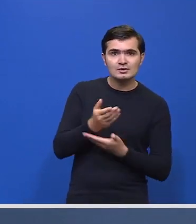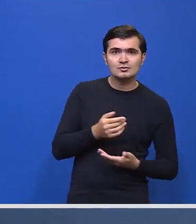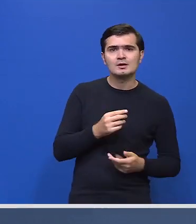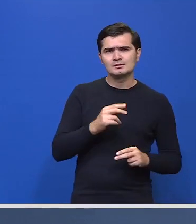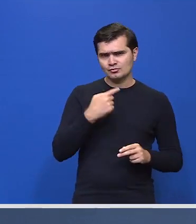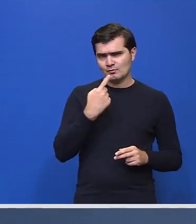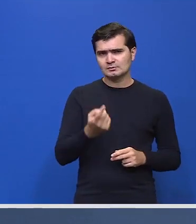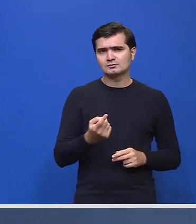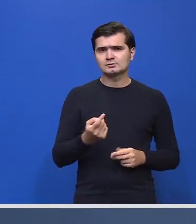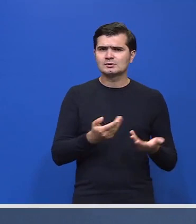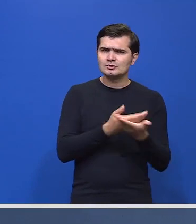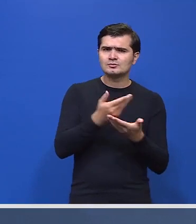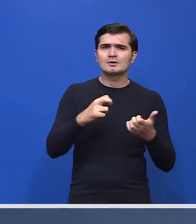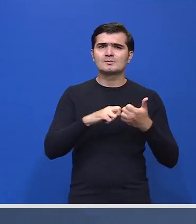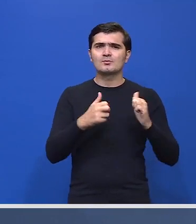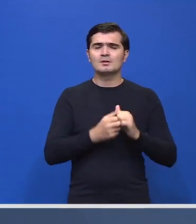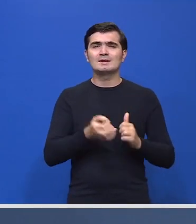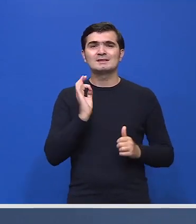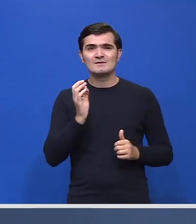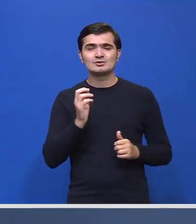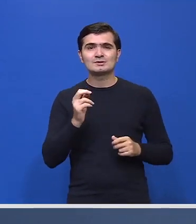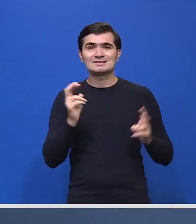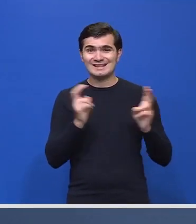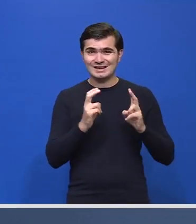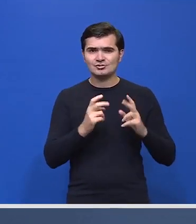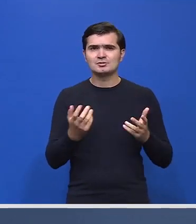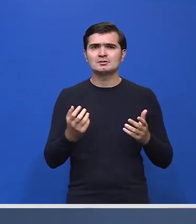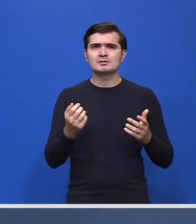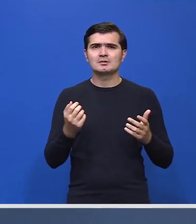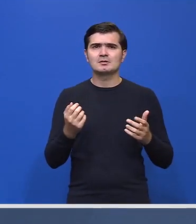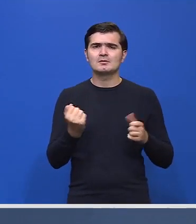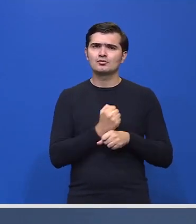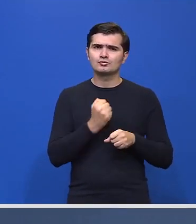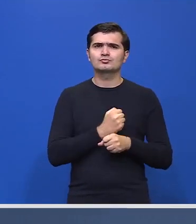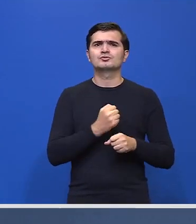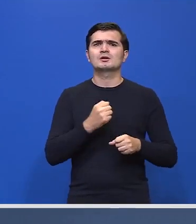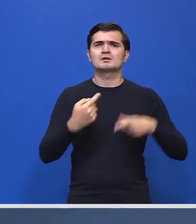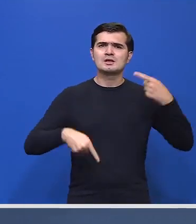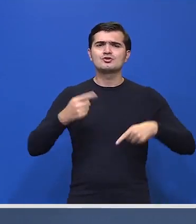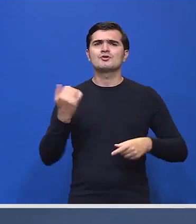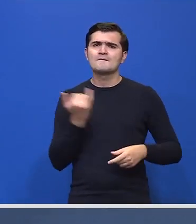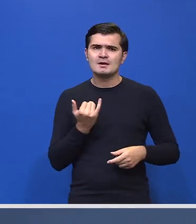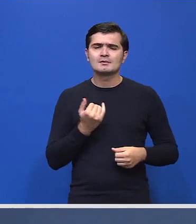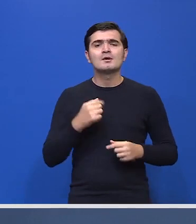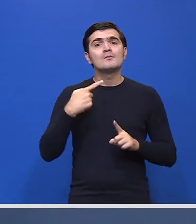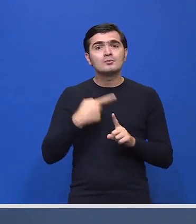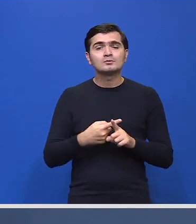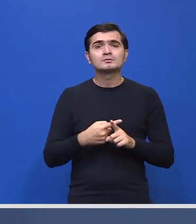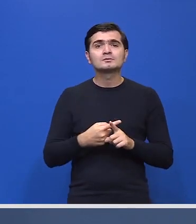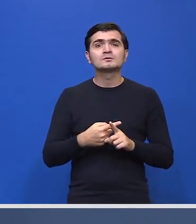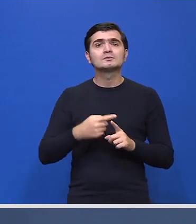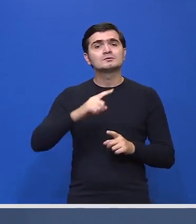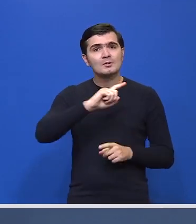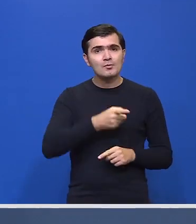spus, atât problemele de eficiență energetică, de product, cere de energie verde, dar și să-și